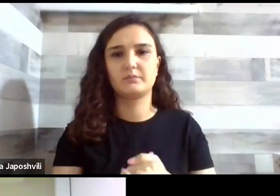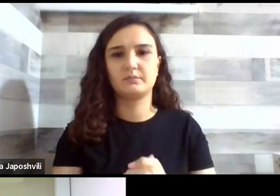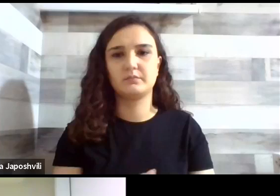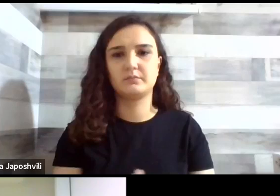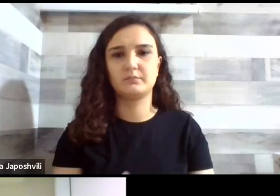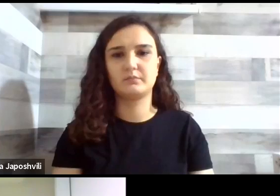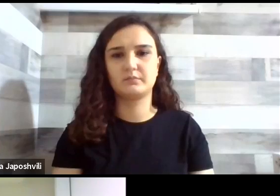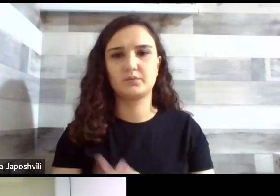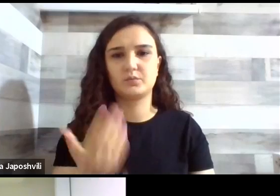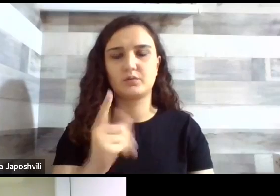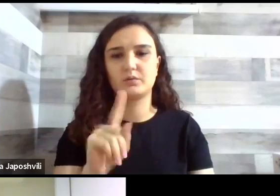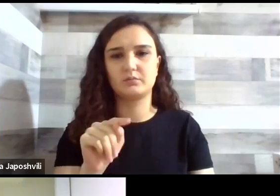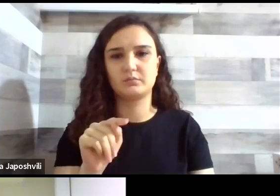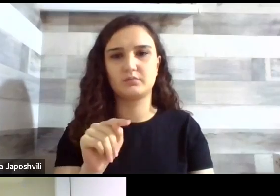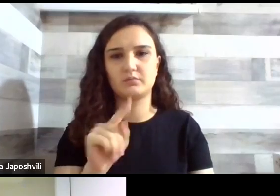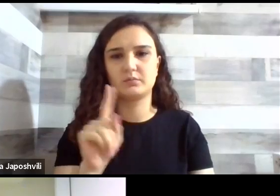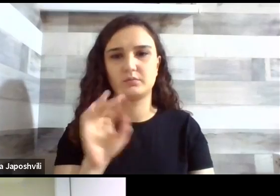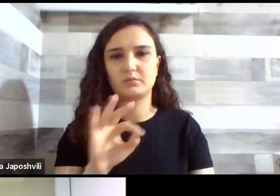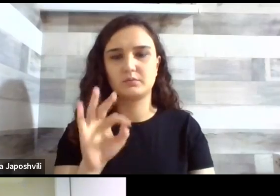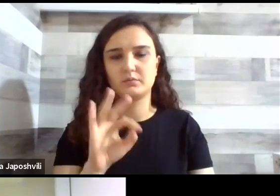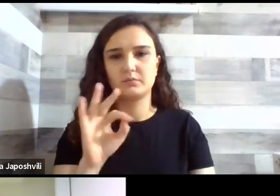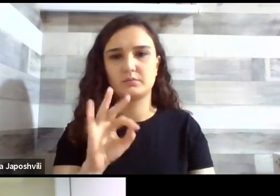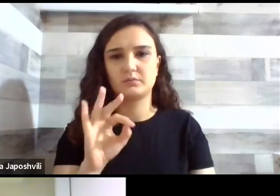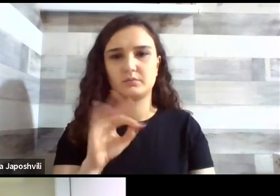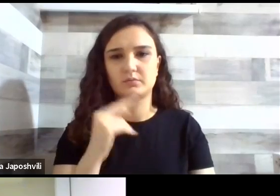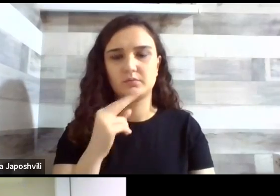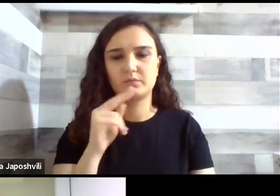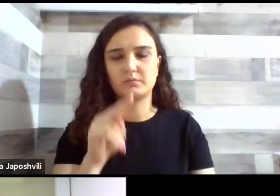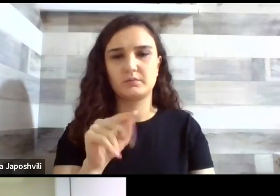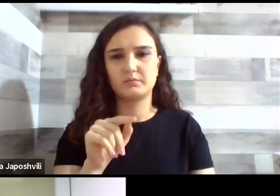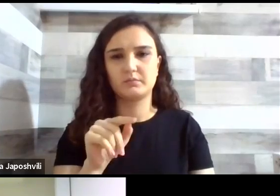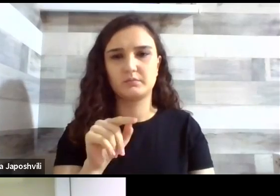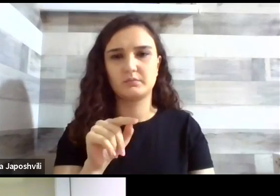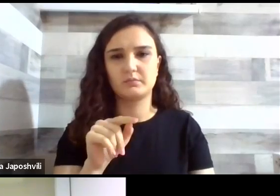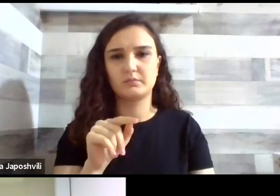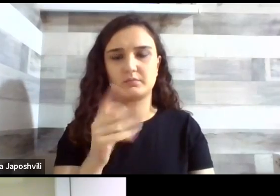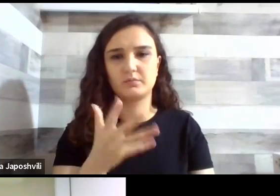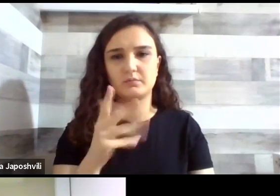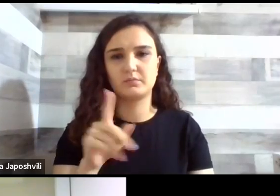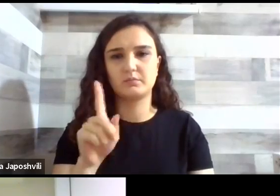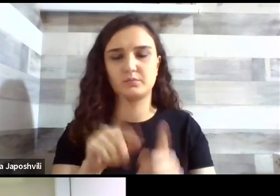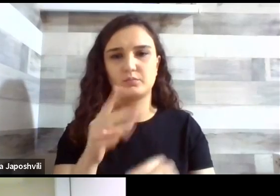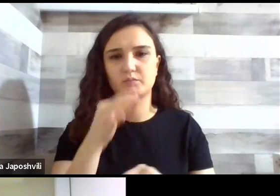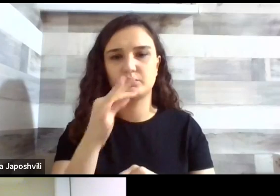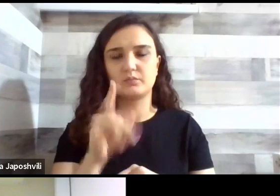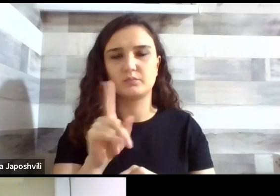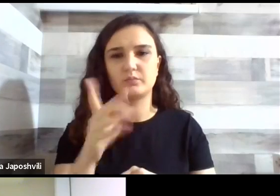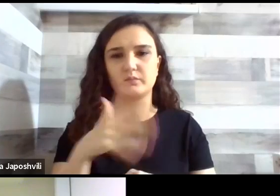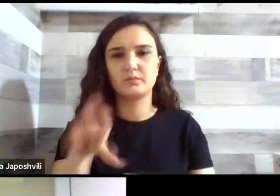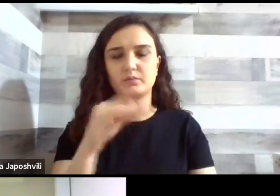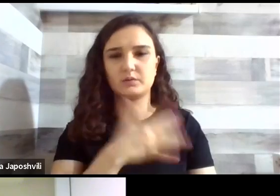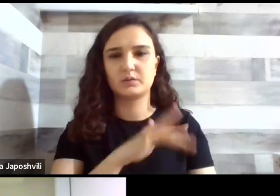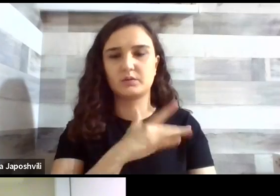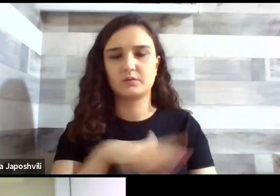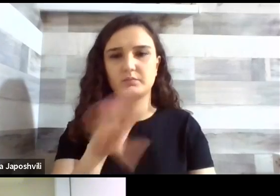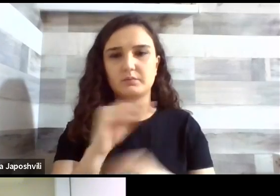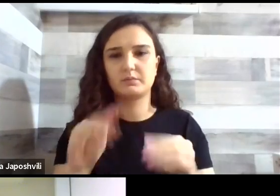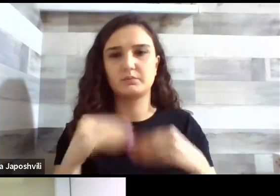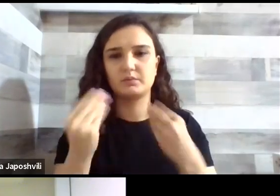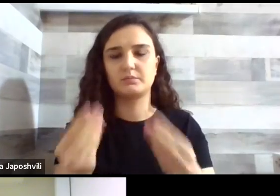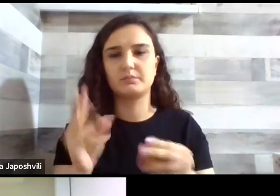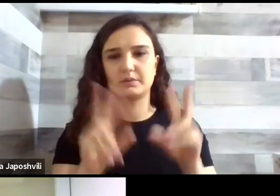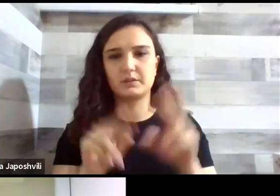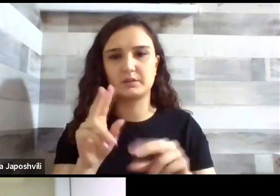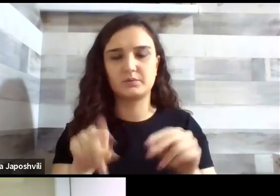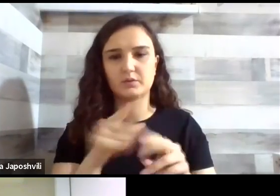თქვა არის რამე რაზეც ღირს ყურადღების გამახვილება. ალბათ მაინც უნდა უთხრათ, ხო, რომ ყველა სერვის მიმწოდებას პრინციპში